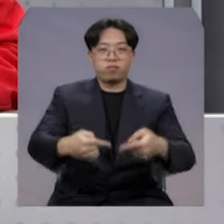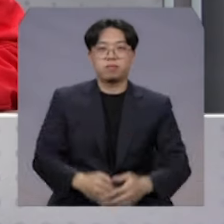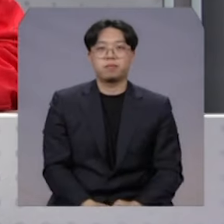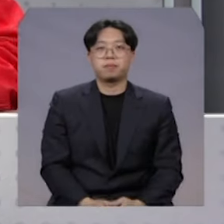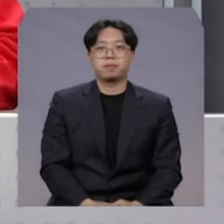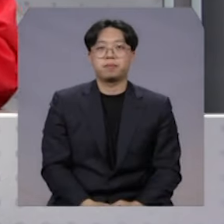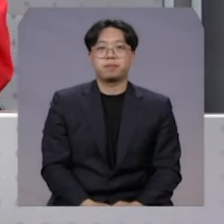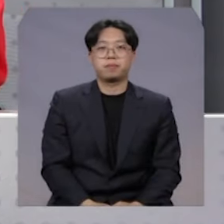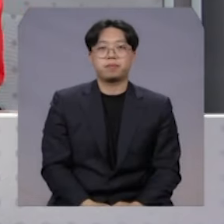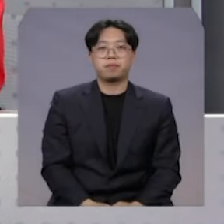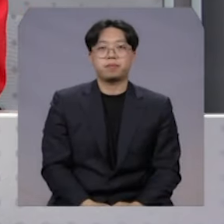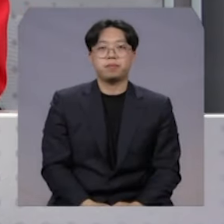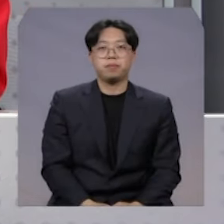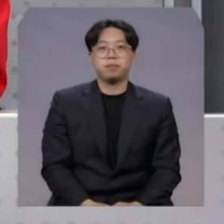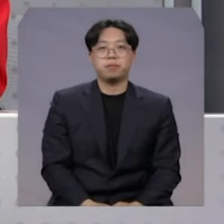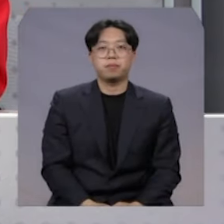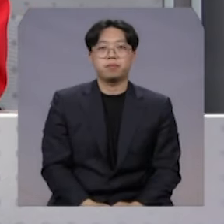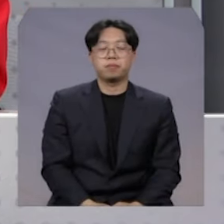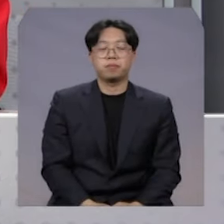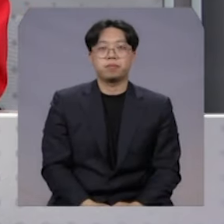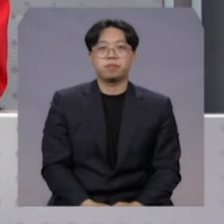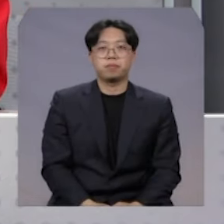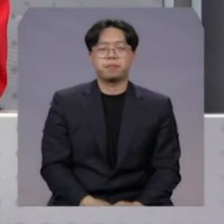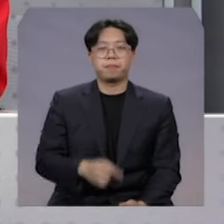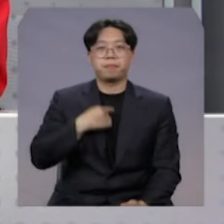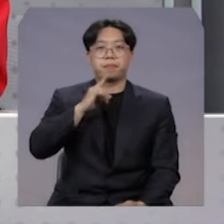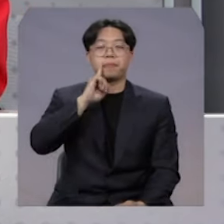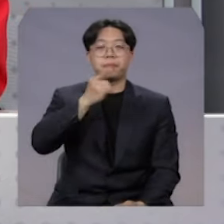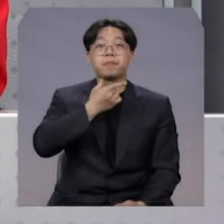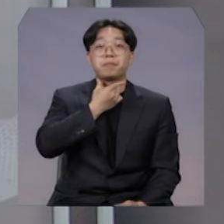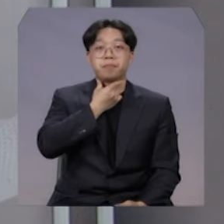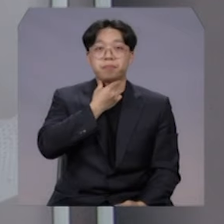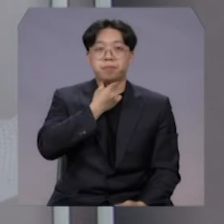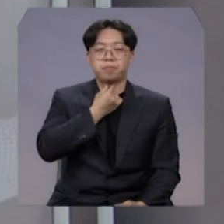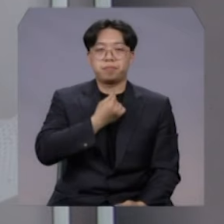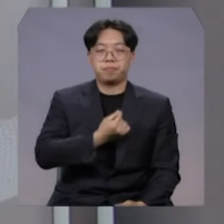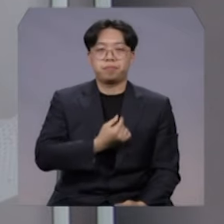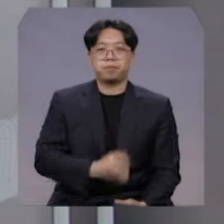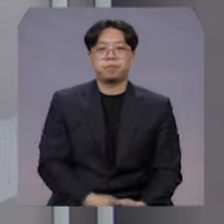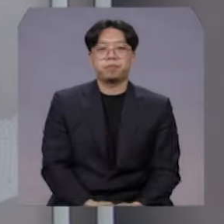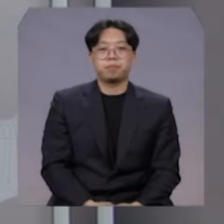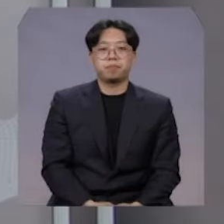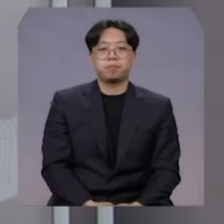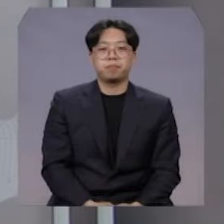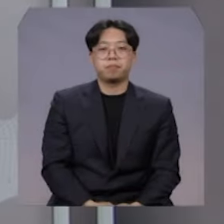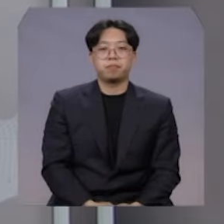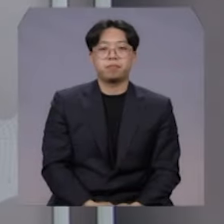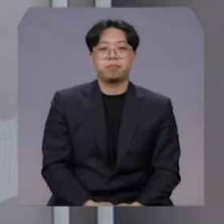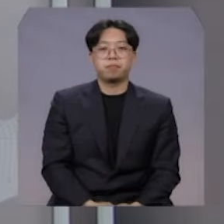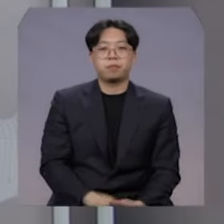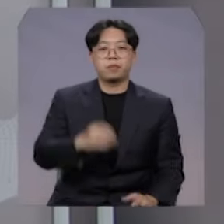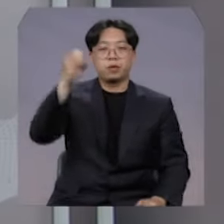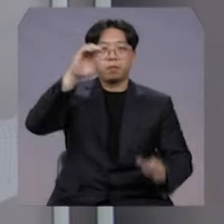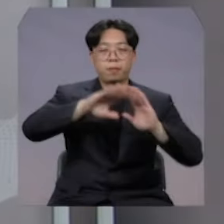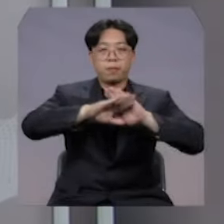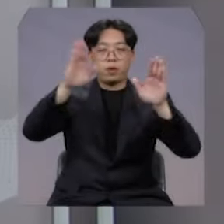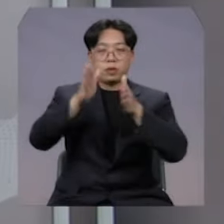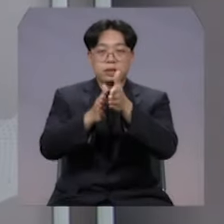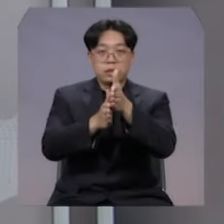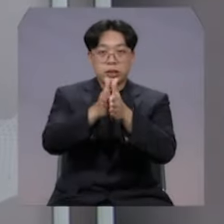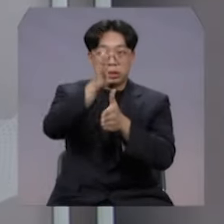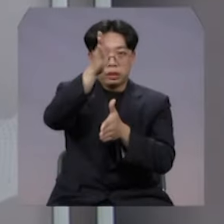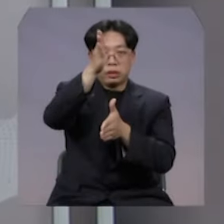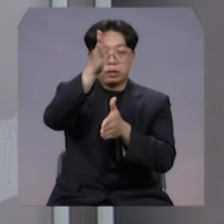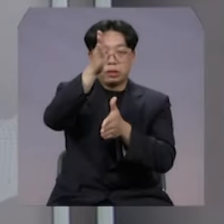남았습니다. 예, 저는 이렇게 말씀을 토론을 잠깐 하지만은 정말로 광명시에